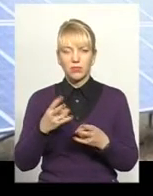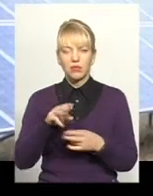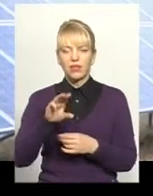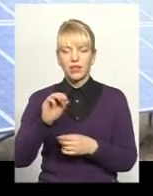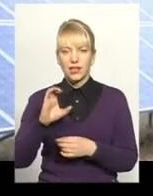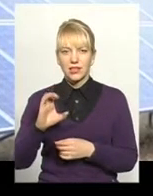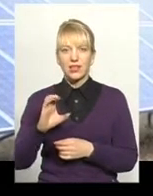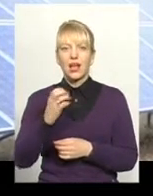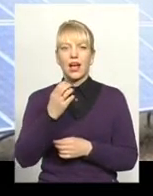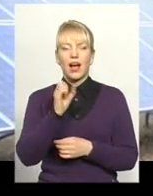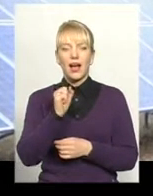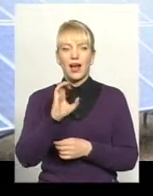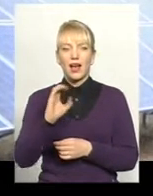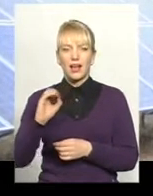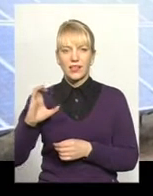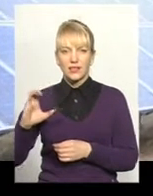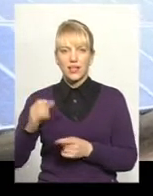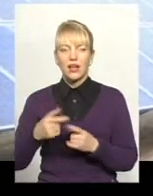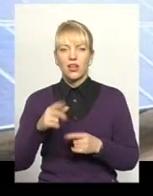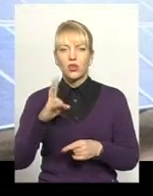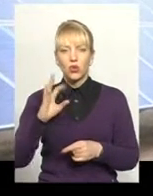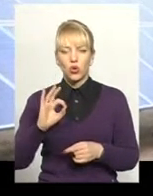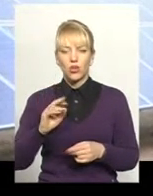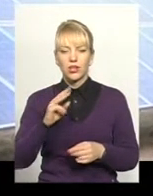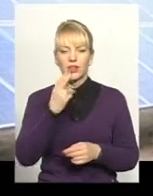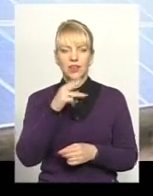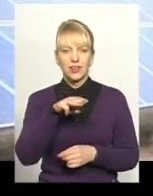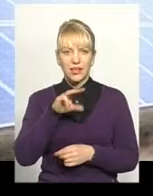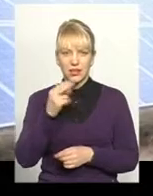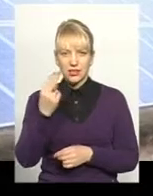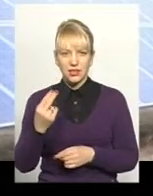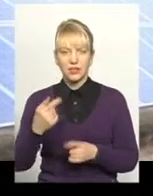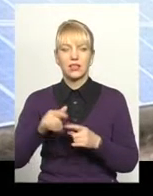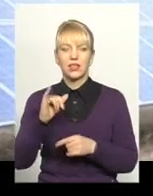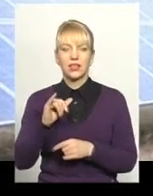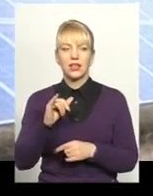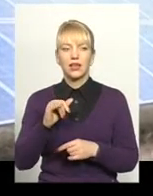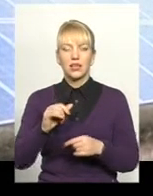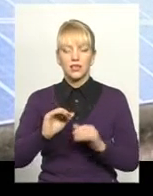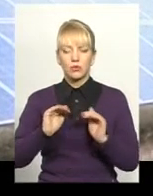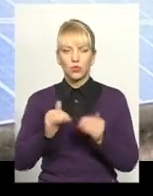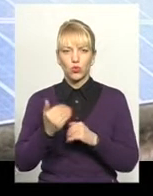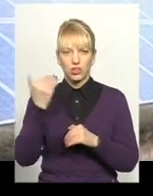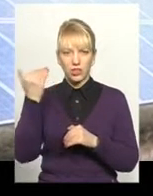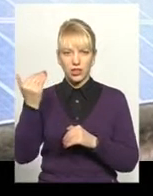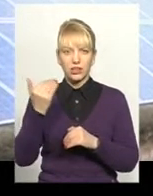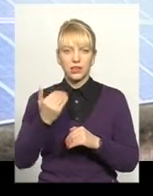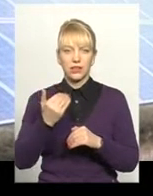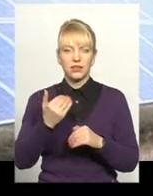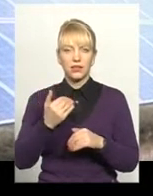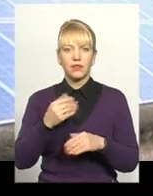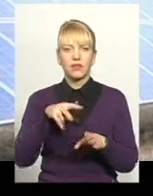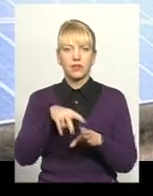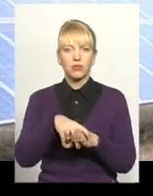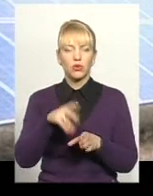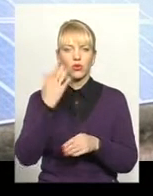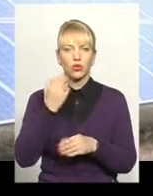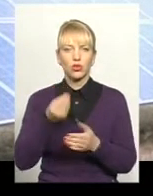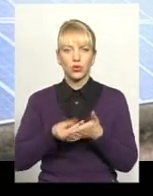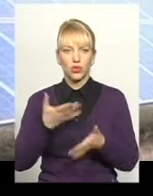АЕС, але зменшити кількість ТЕЦ в даний напружений період, коли дорогий